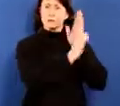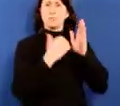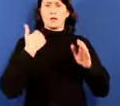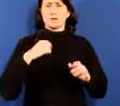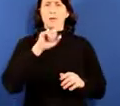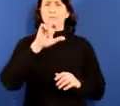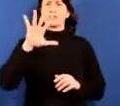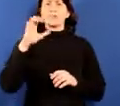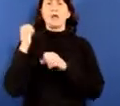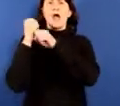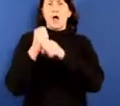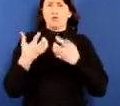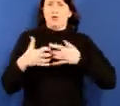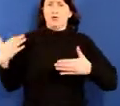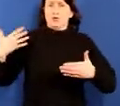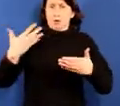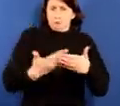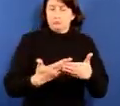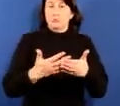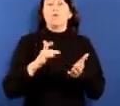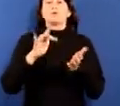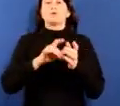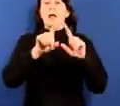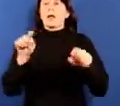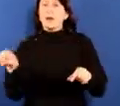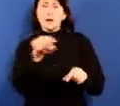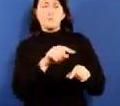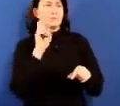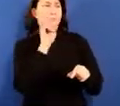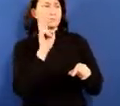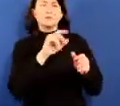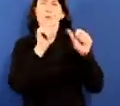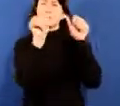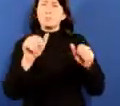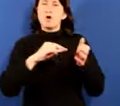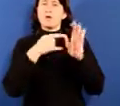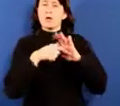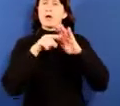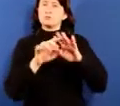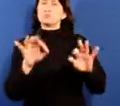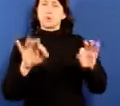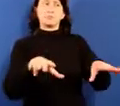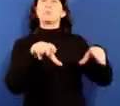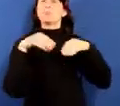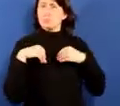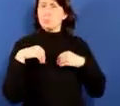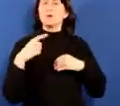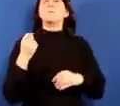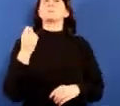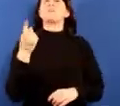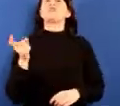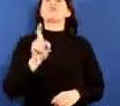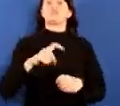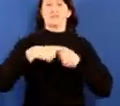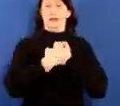zalantzarik gabe. Argi daukagu, premia egitarauaren ezarpenaren bitartez, enpresarentzako etorkizun ezberdin bat abiarazten ari